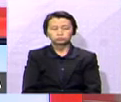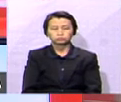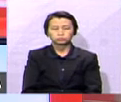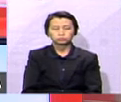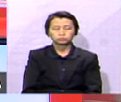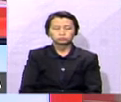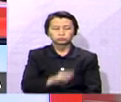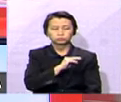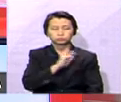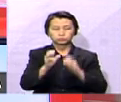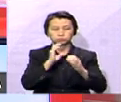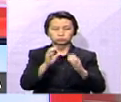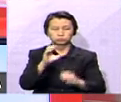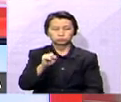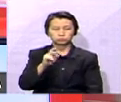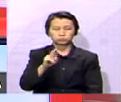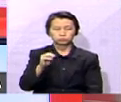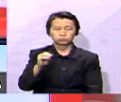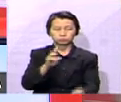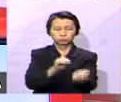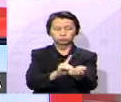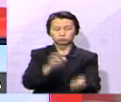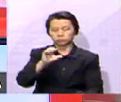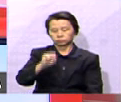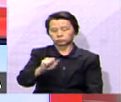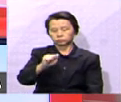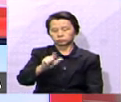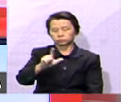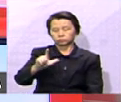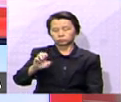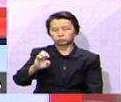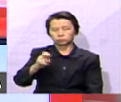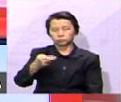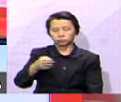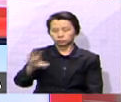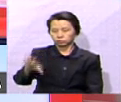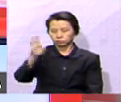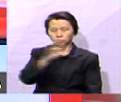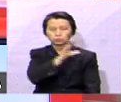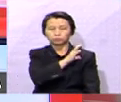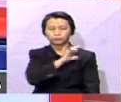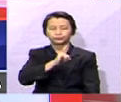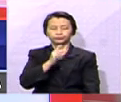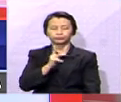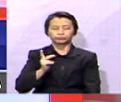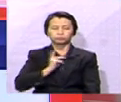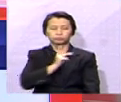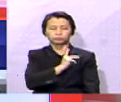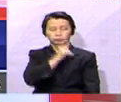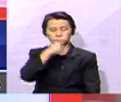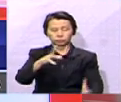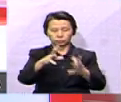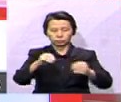Dalam pada itu menteri komunikasi dan multimedia Datuk Seri Dr Mohamad salh Tun Said kerwak dilantik sebagai pengerusi jawatankuasa kabinet bagi